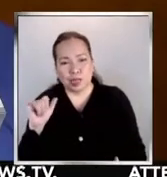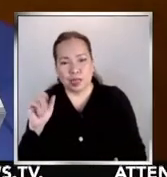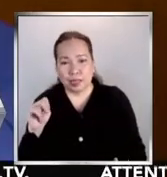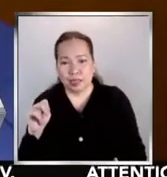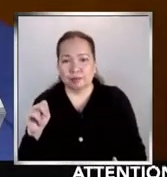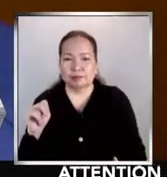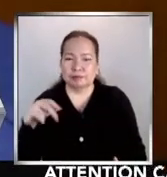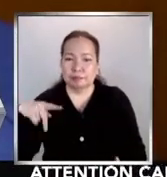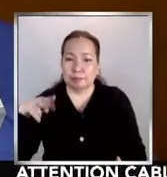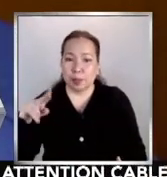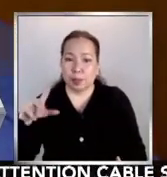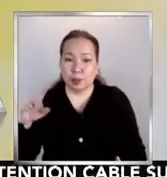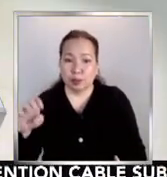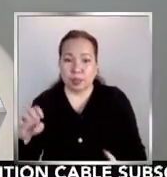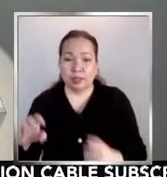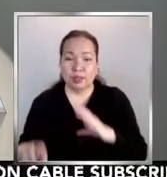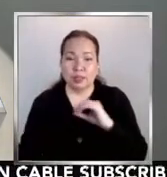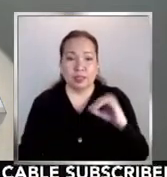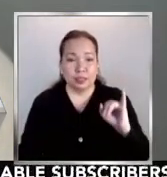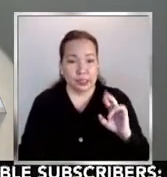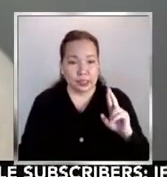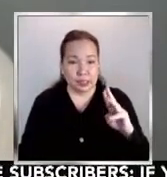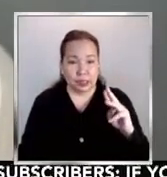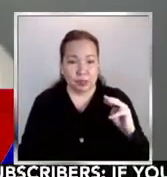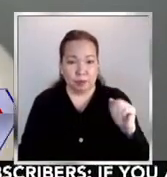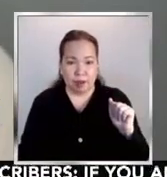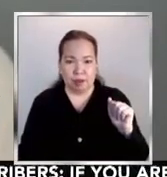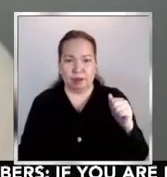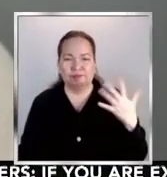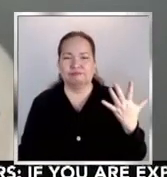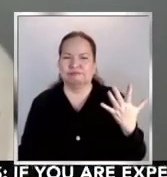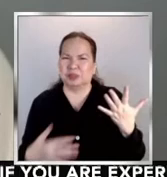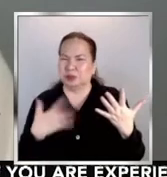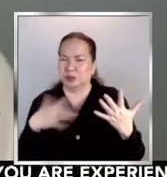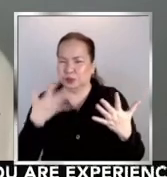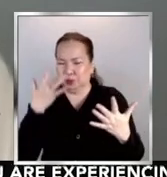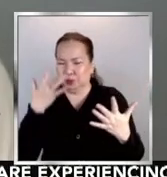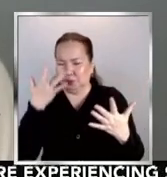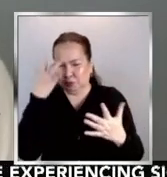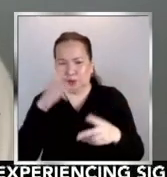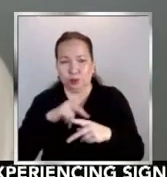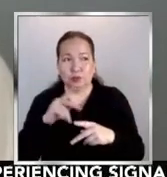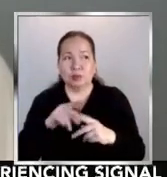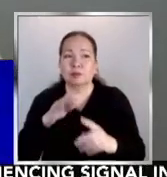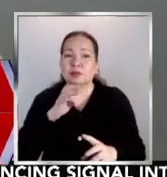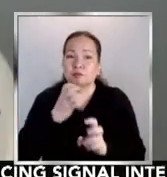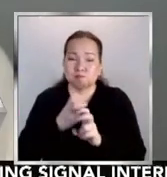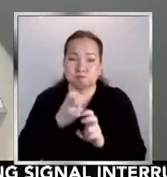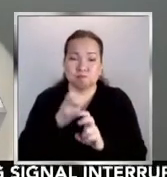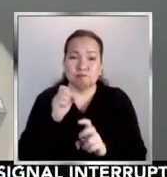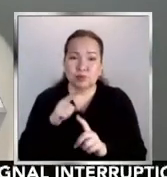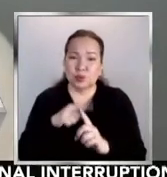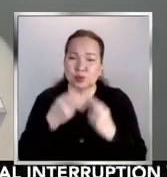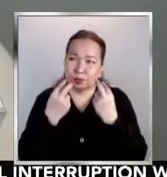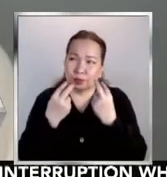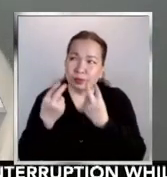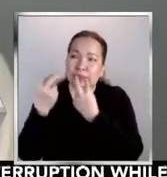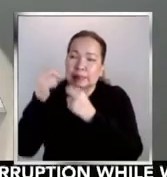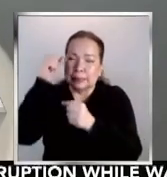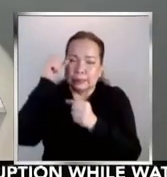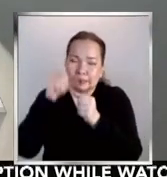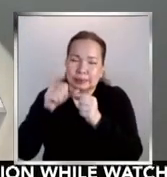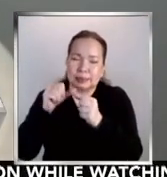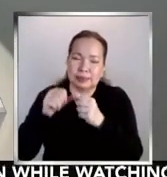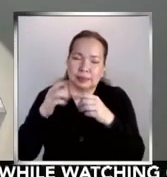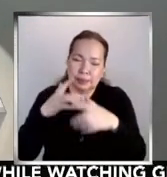gaganap bilang kanyang mga magulang. Mahirap, opo, kasi parang binabalikan mo po yung dati na parang yung